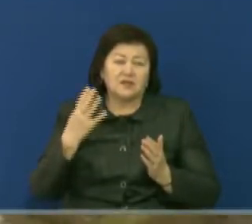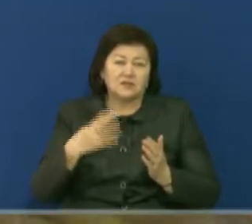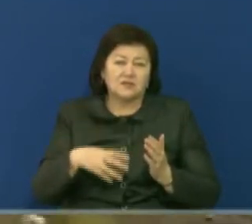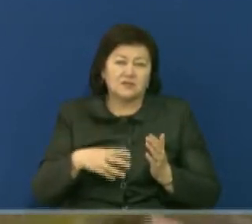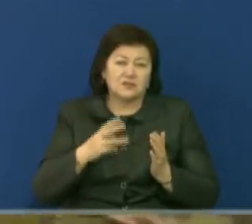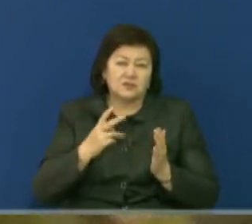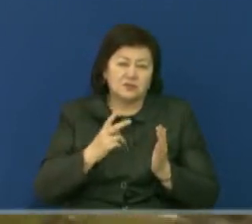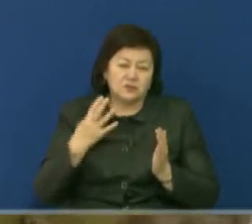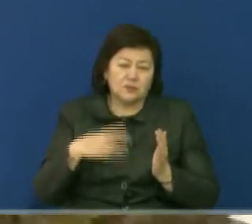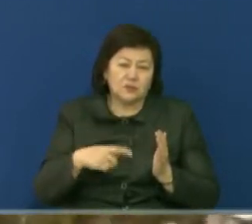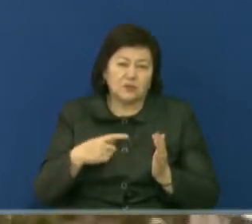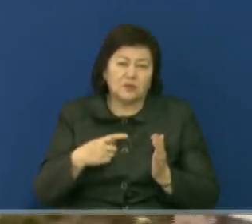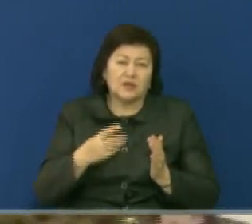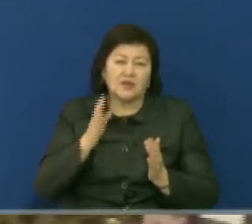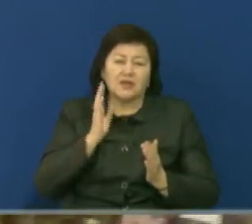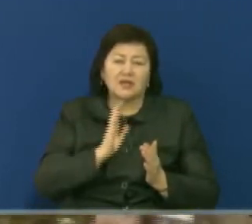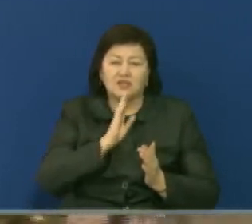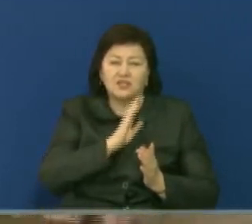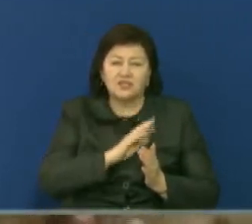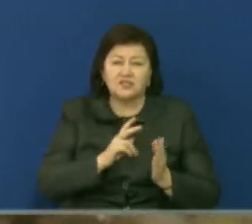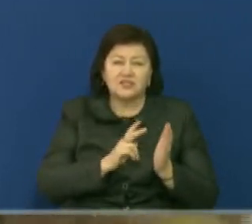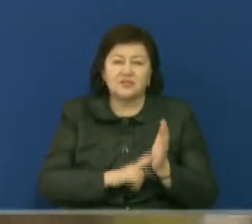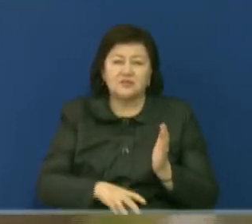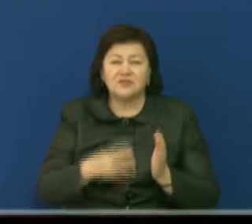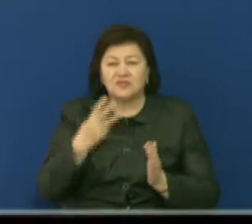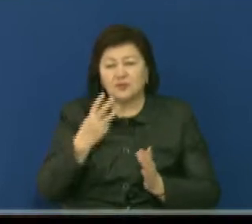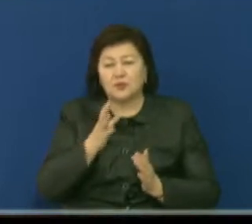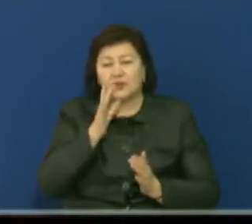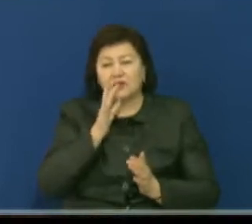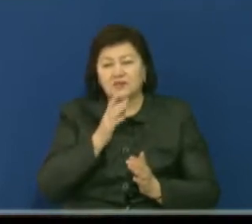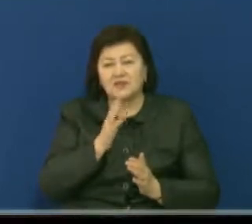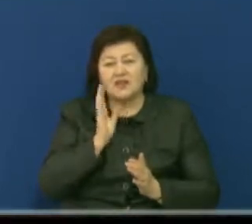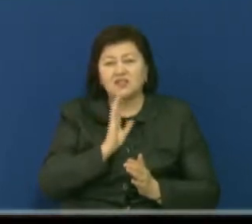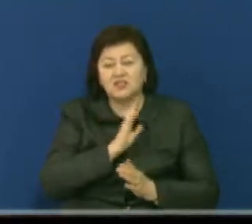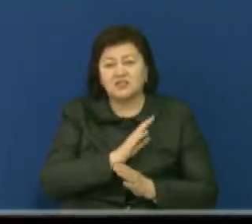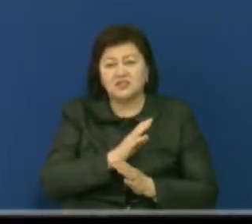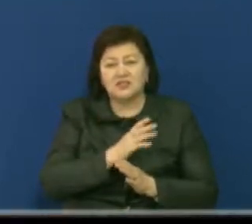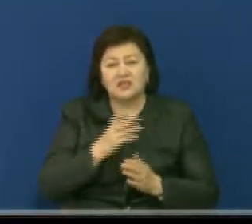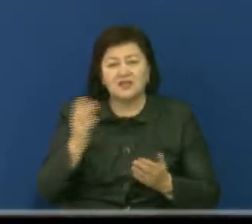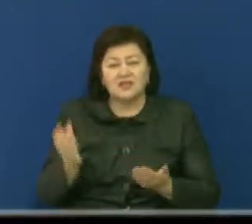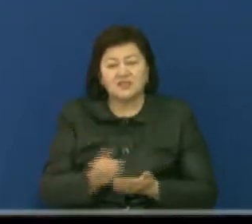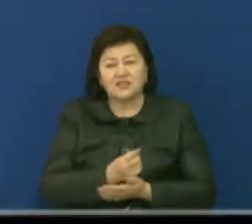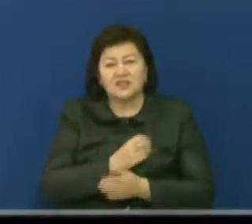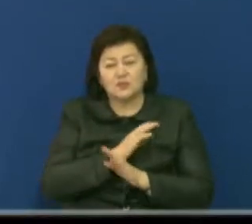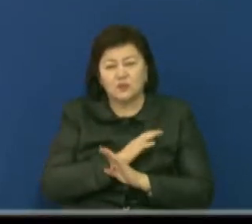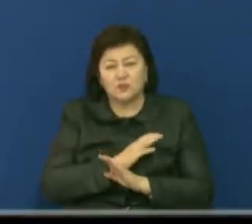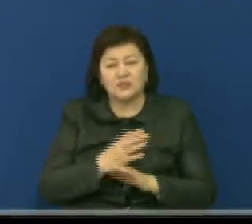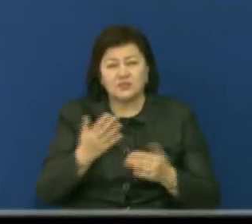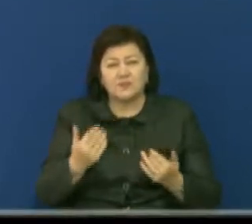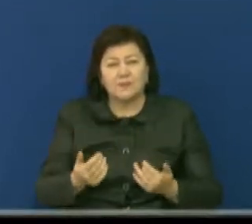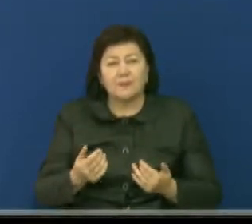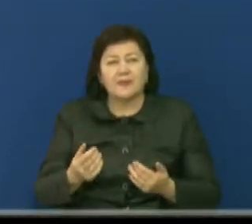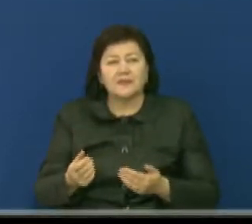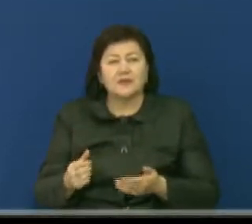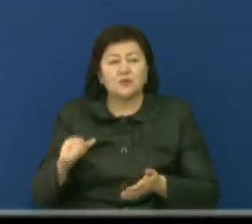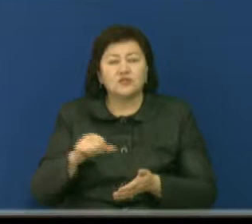мужчины. Найдено тело 73-летней женщины. В ликвидации пожара задействовано 500 человек, 70 единиц техники и вертолеты